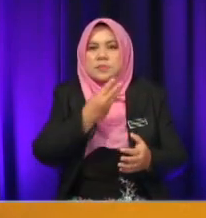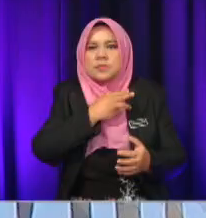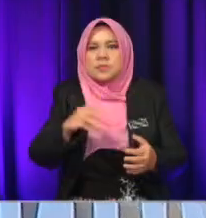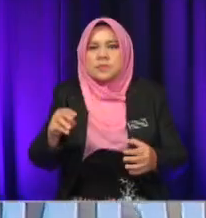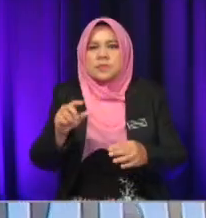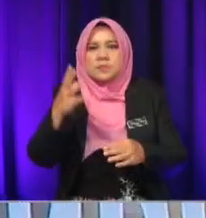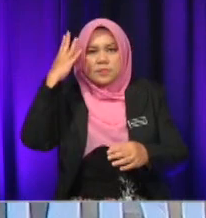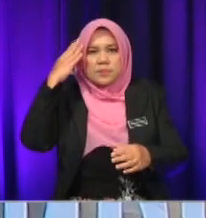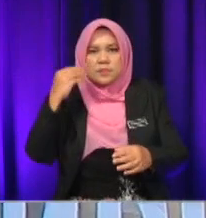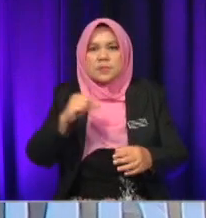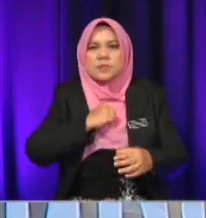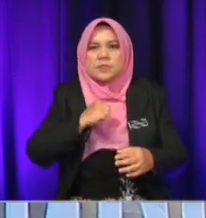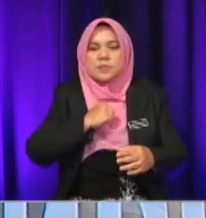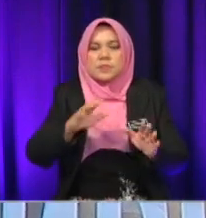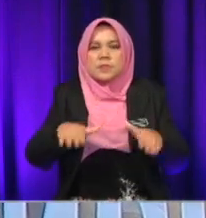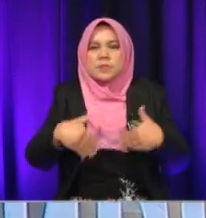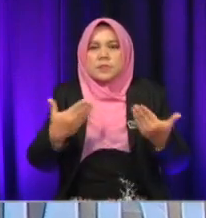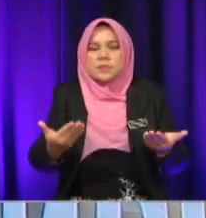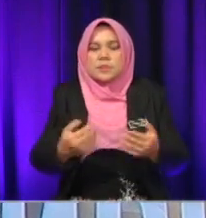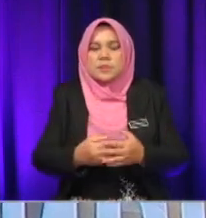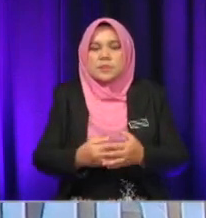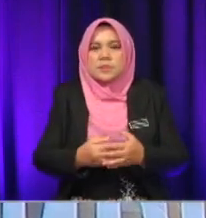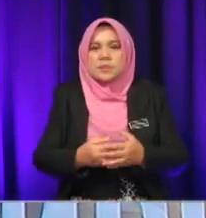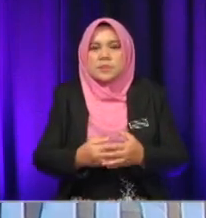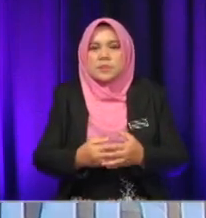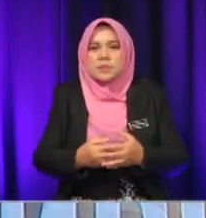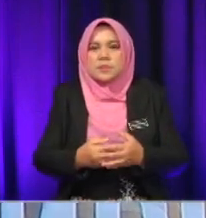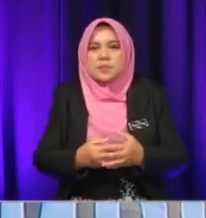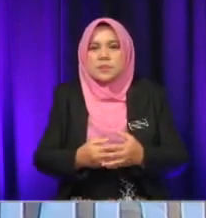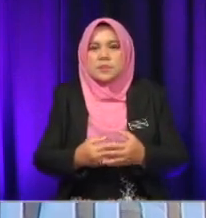menggunakan pengalaman sendiri bagaimana untuk